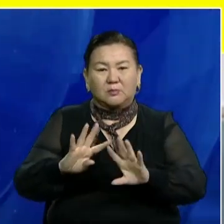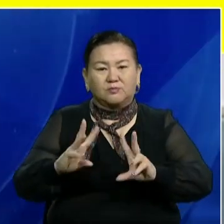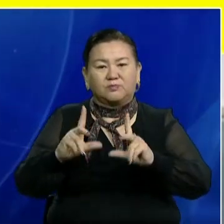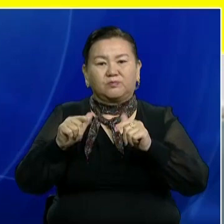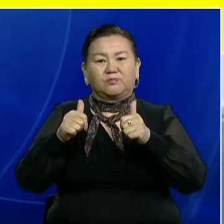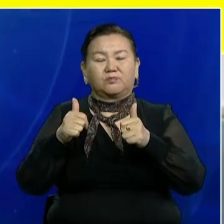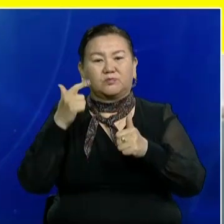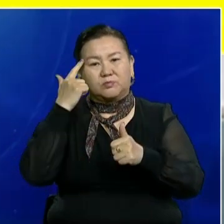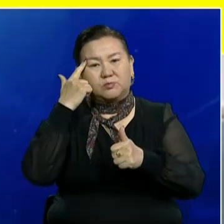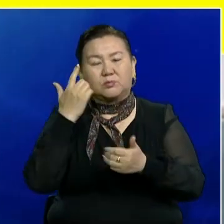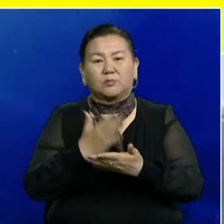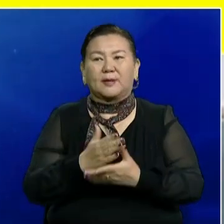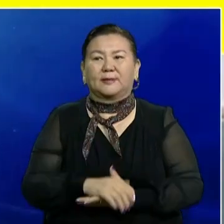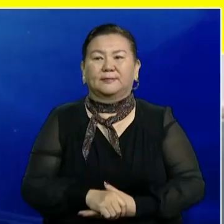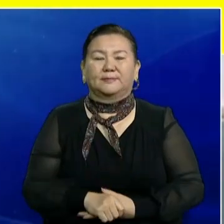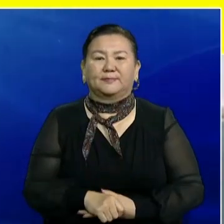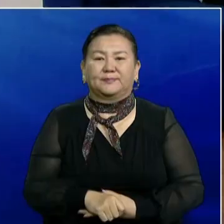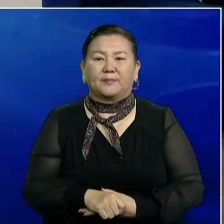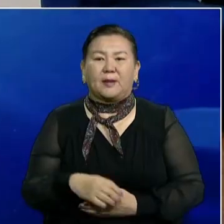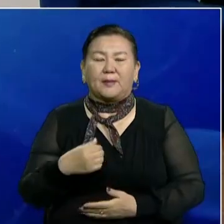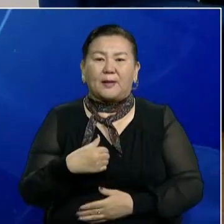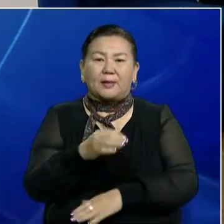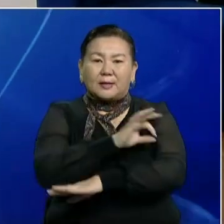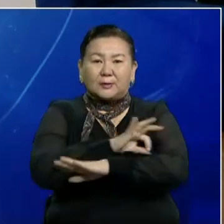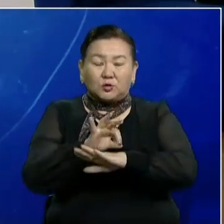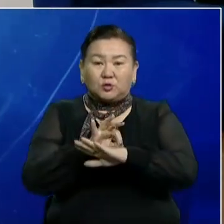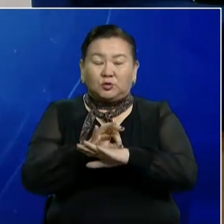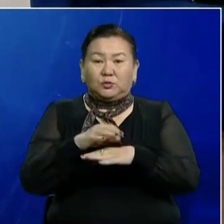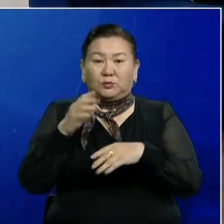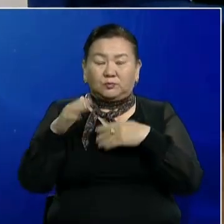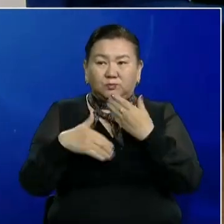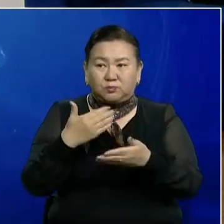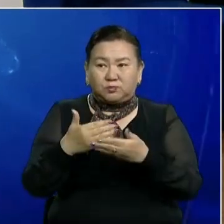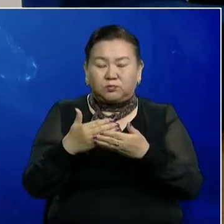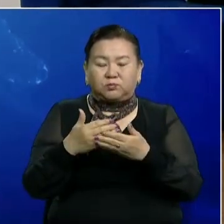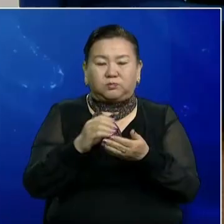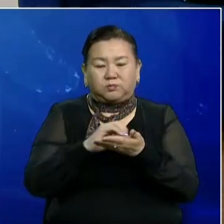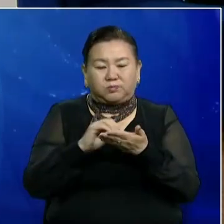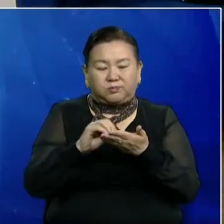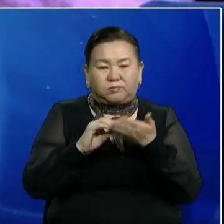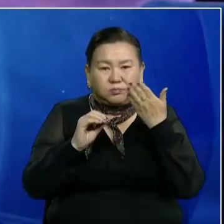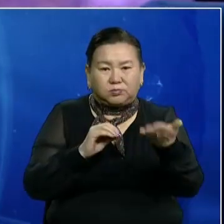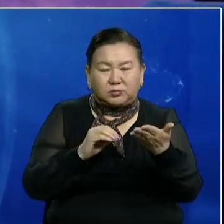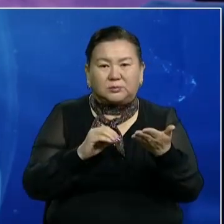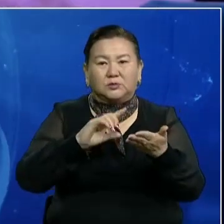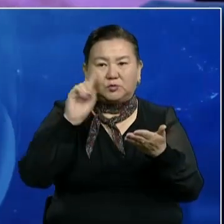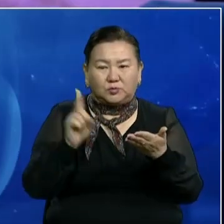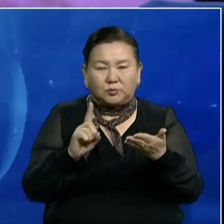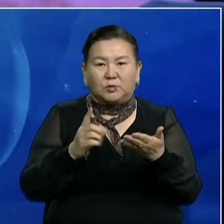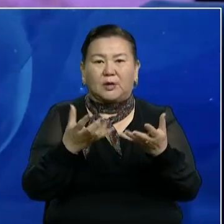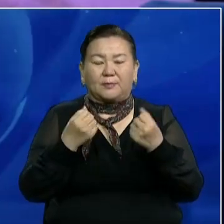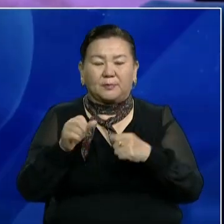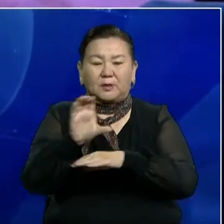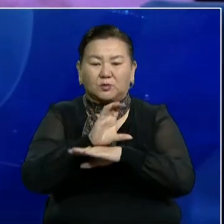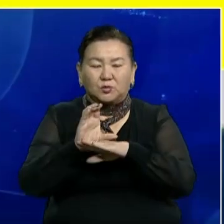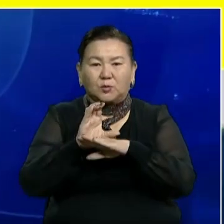ингээд амьдрал хийсэн. Тийм манай төсөл яг ингээд хэрэгцсэн тохиолдолд болохлоороо. За эхлээд яг ингээд суман дээр ингээд сум орн нутагтаа яг